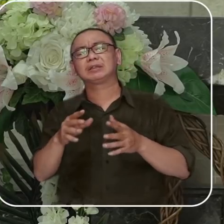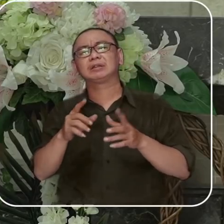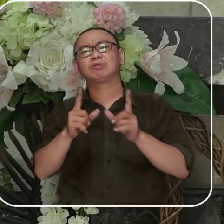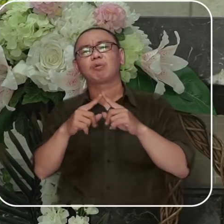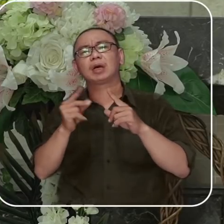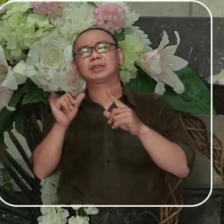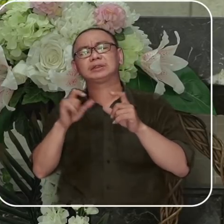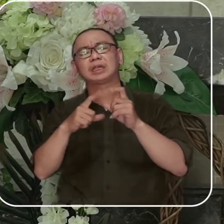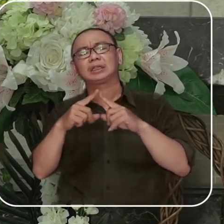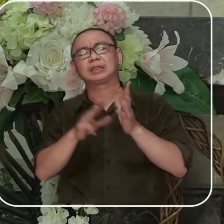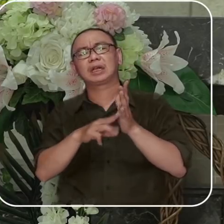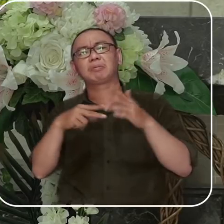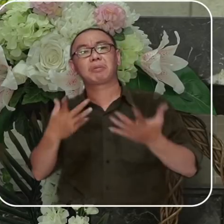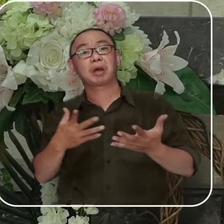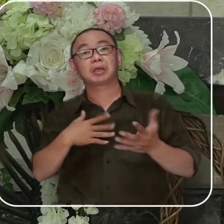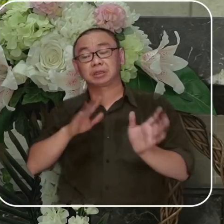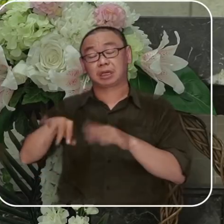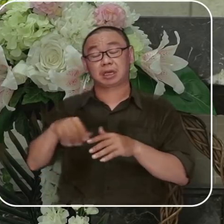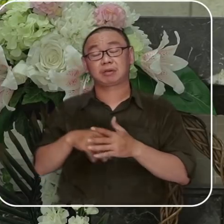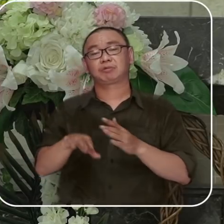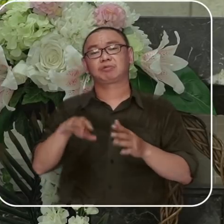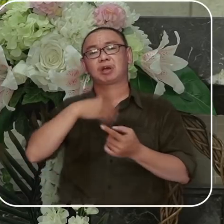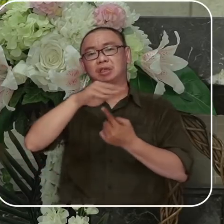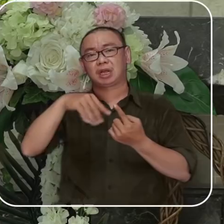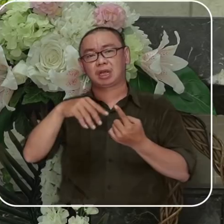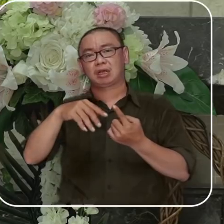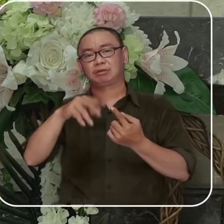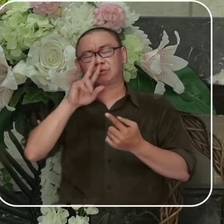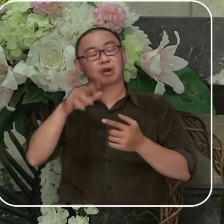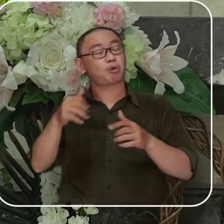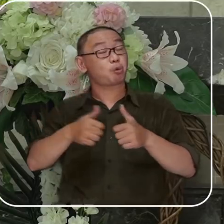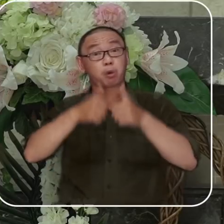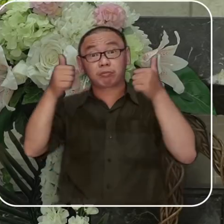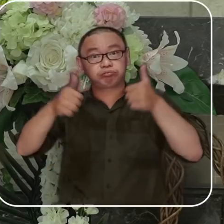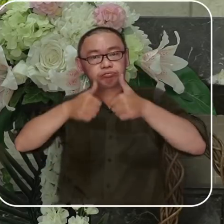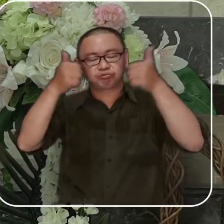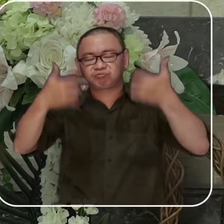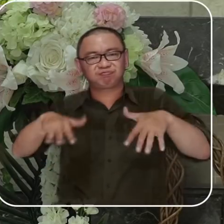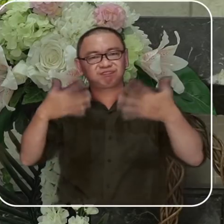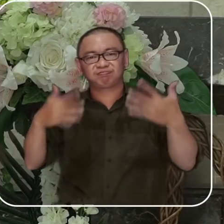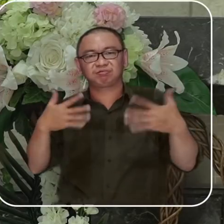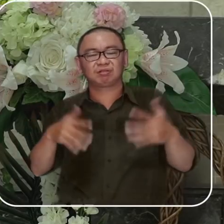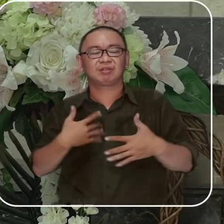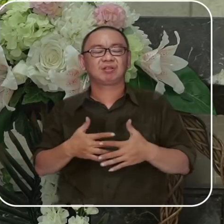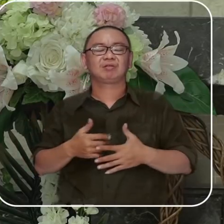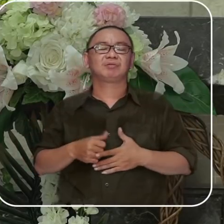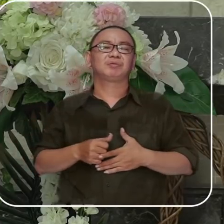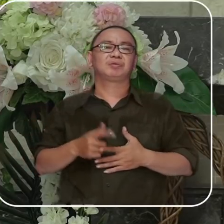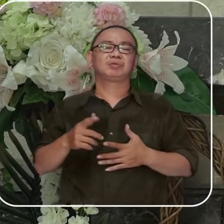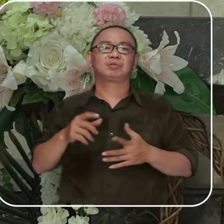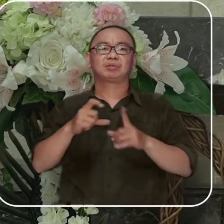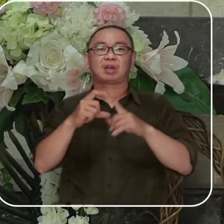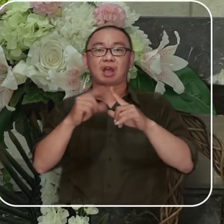diberikan dalam keluarganya? Oh saudara, luar biasa. Ternyata Daud